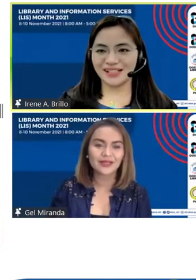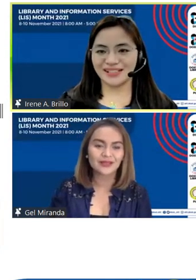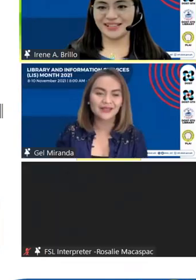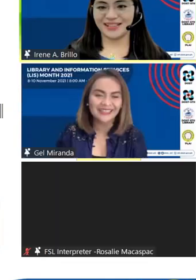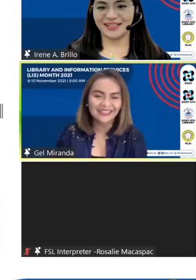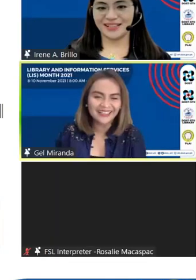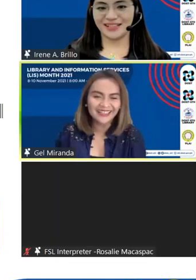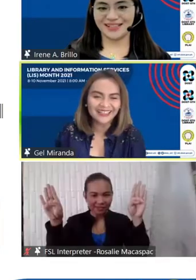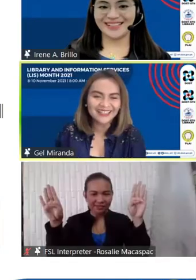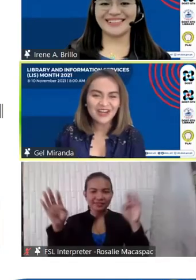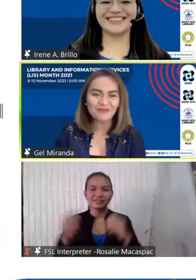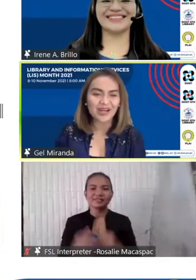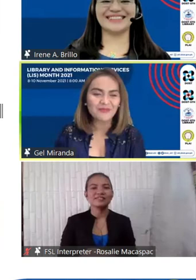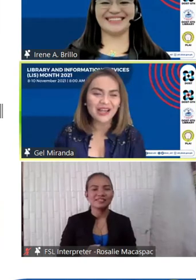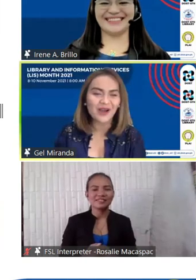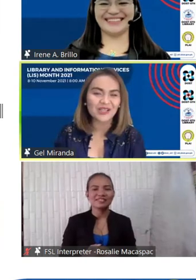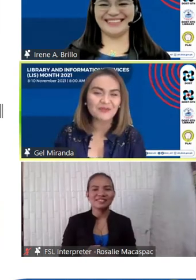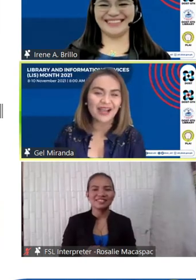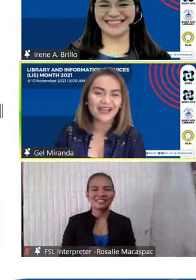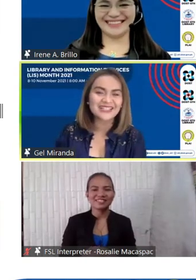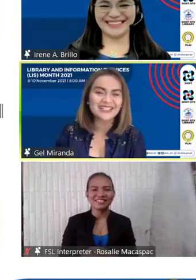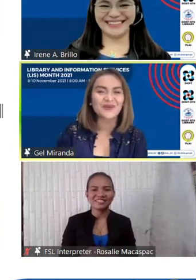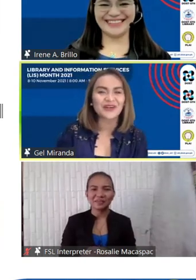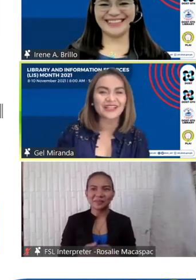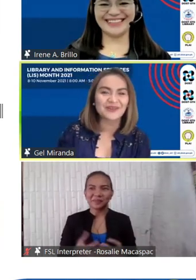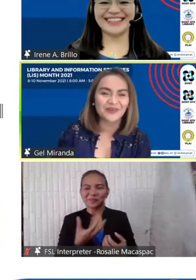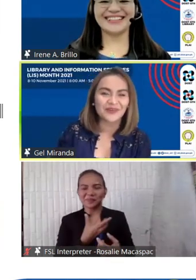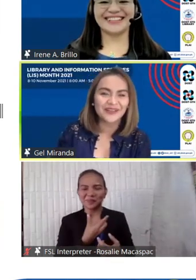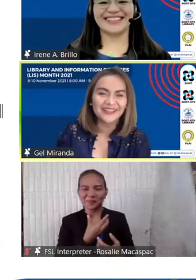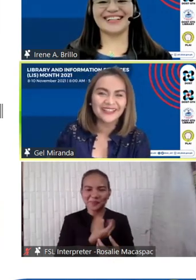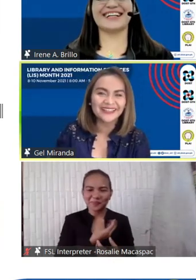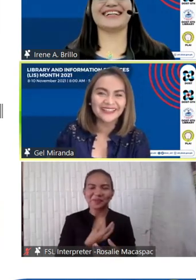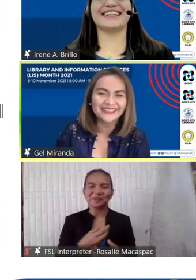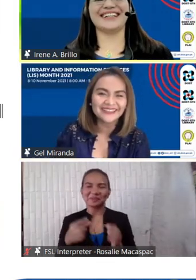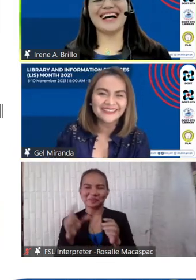Jel? Parang bigla akong kinabahan. Sige po, ready na po.